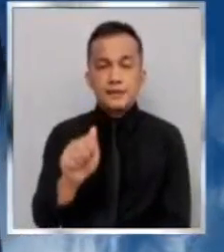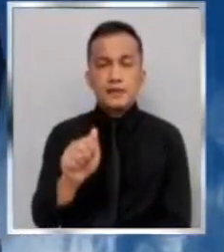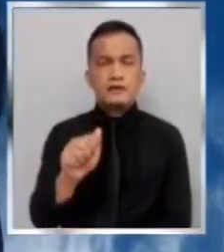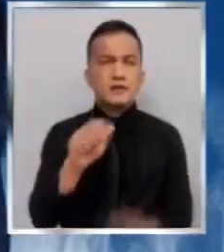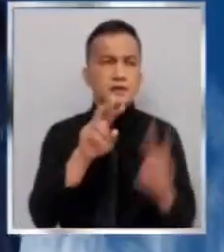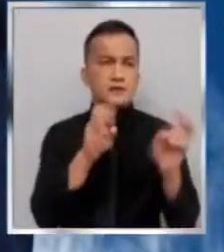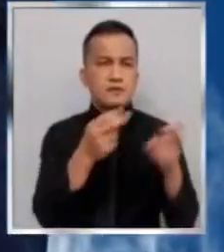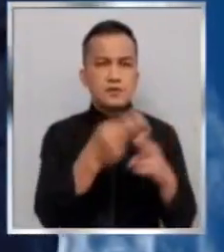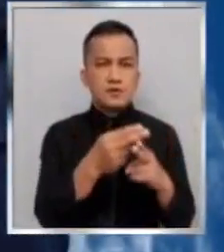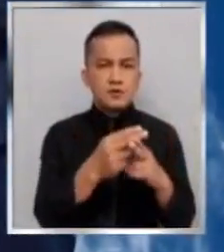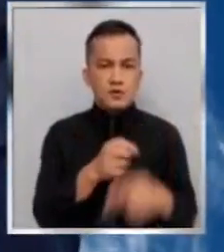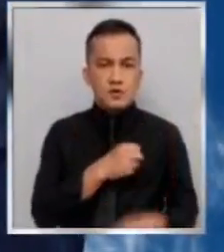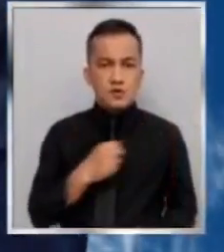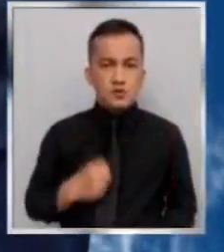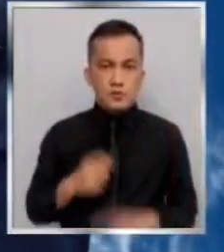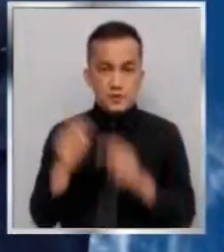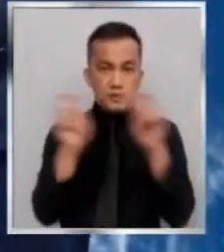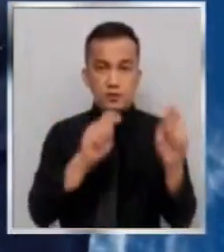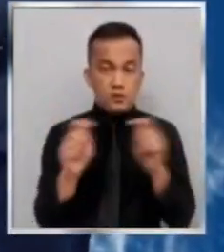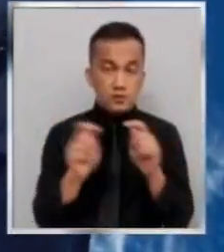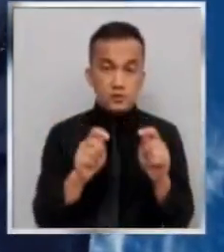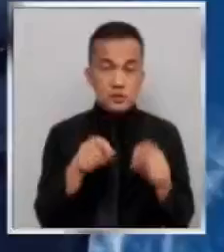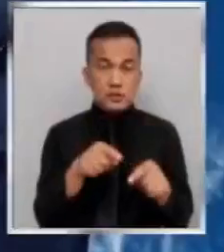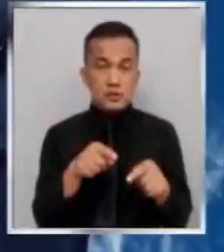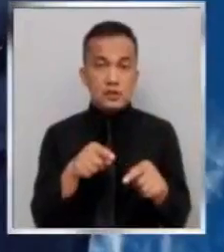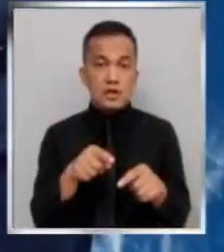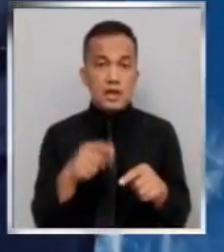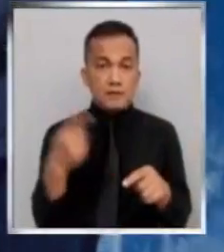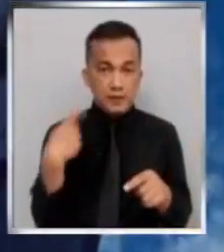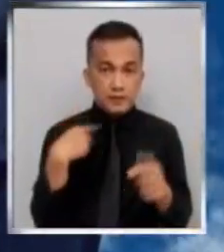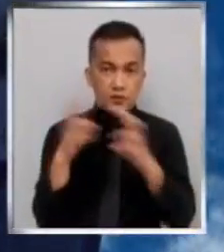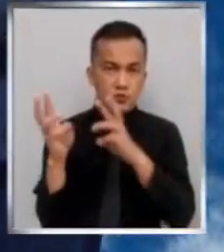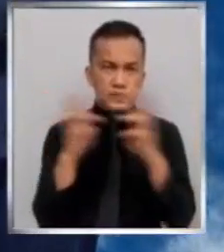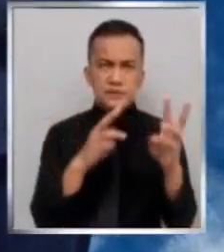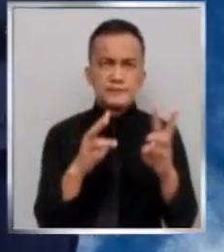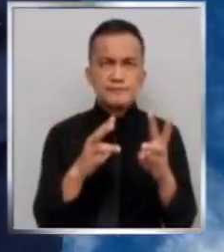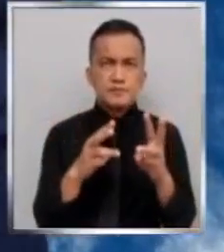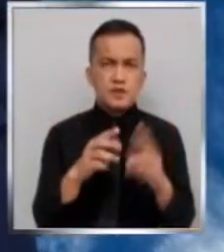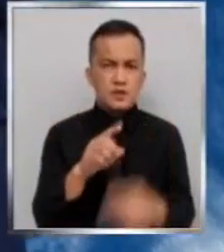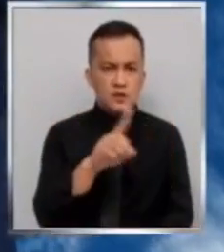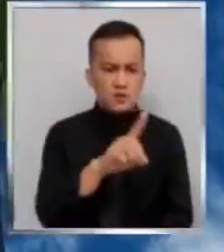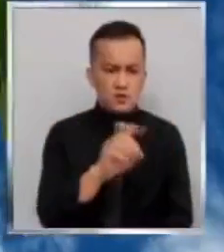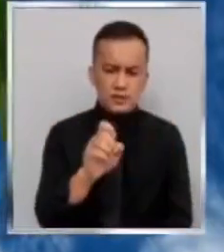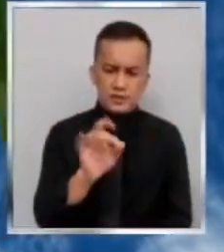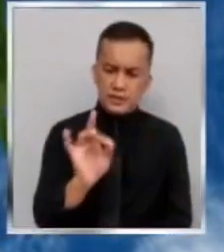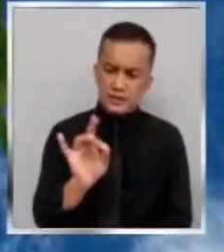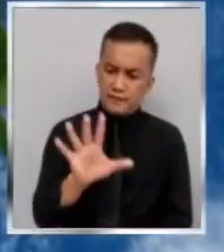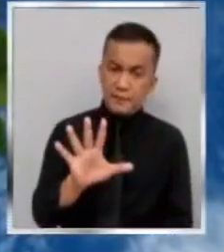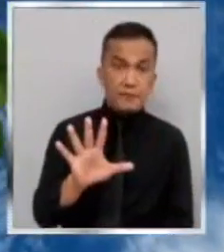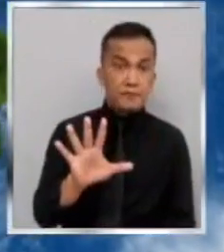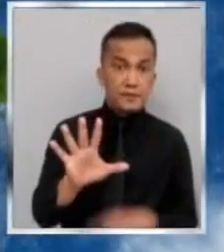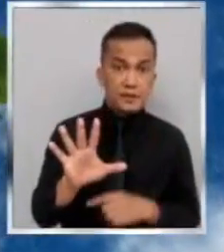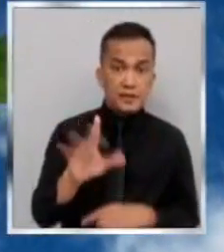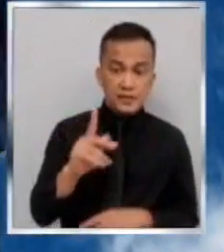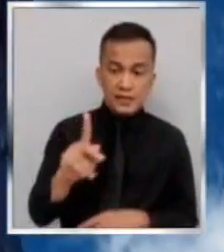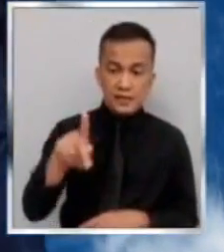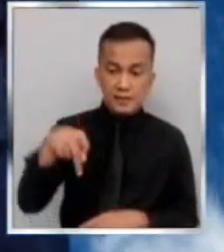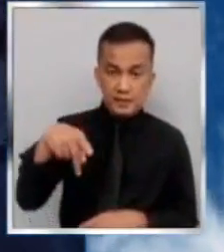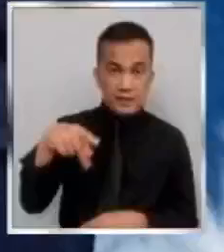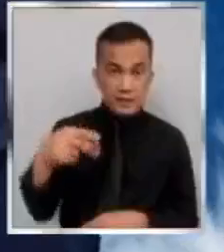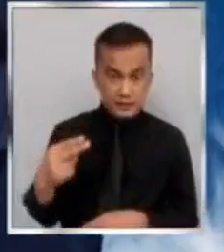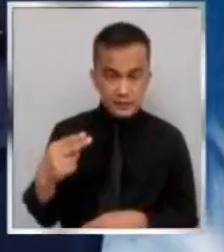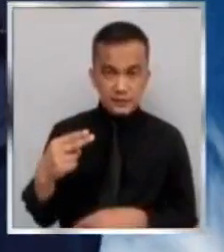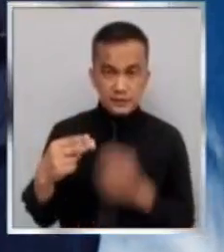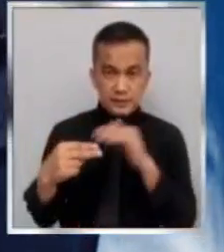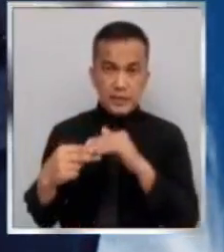super typhoon ng isang bagyo kung ang taglay nitong hangin ay nasa 185 kilometers per hour pataas. Hindi tulad po